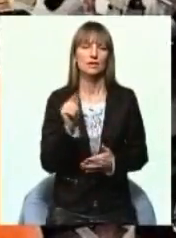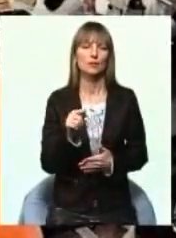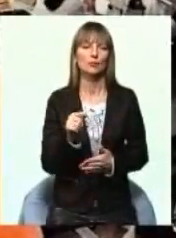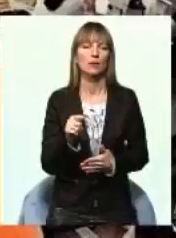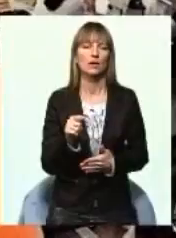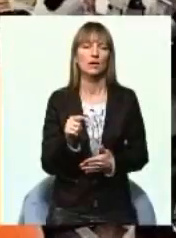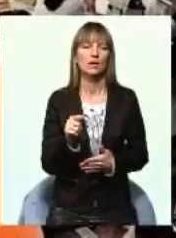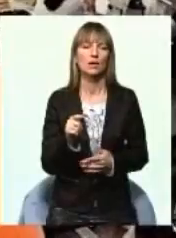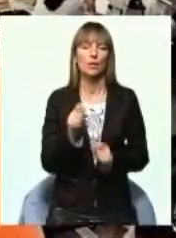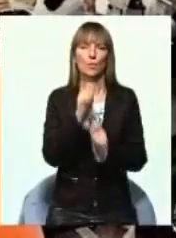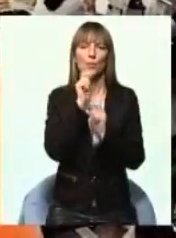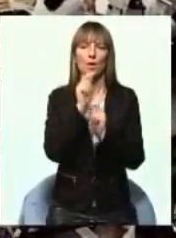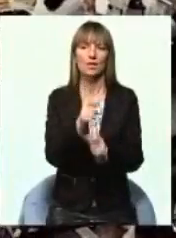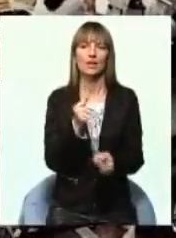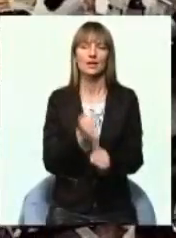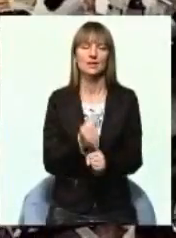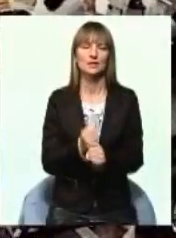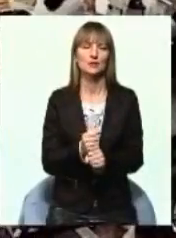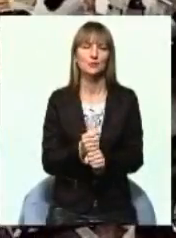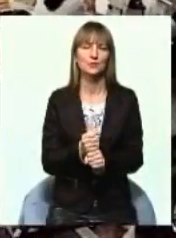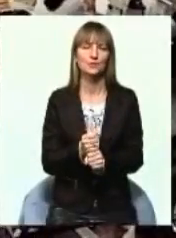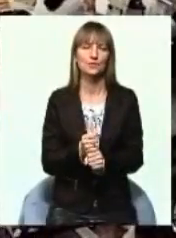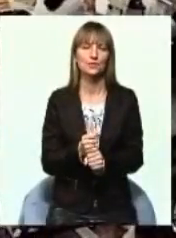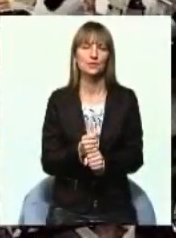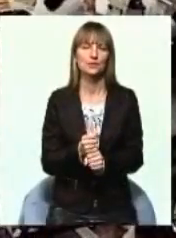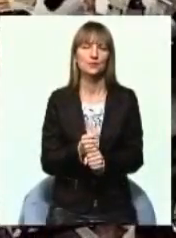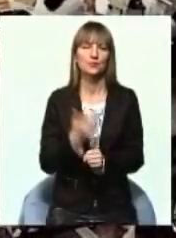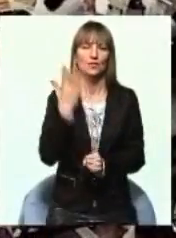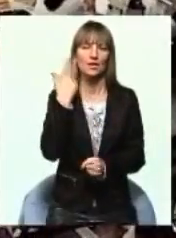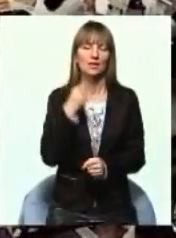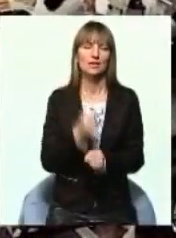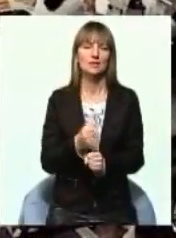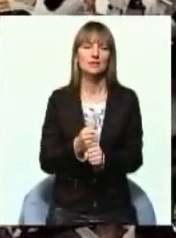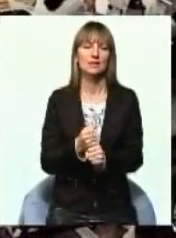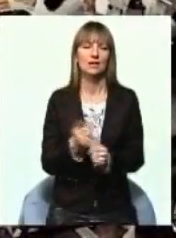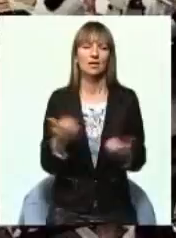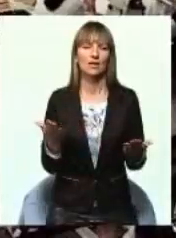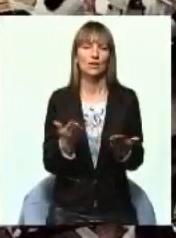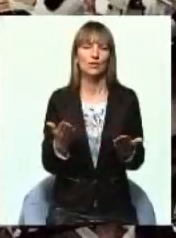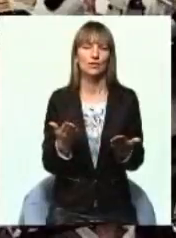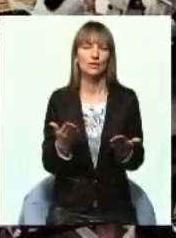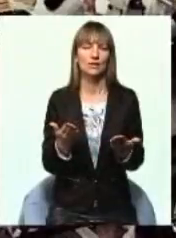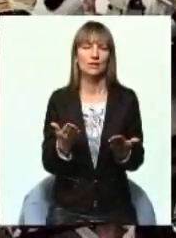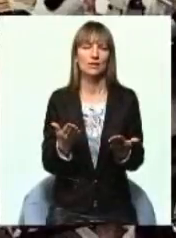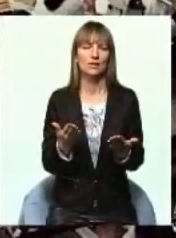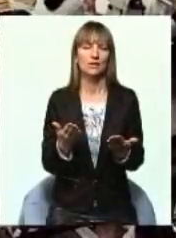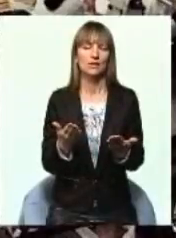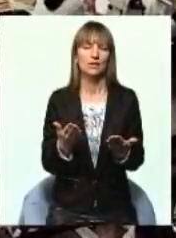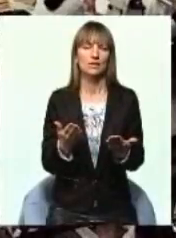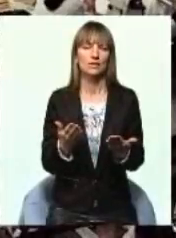и тебе подарки дают. Когда сделал какой-то труд,